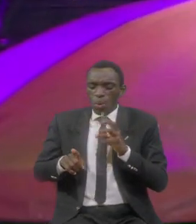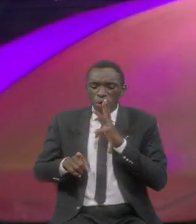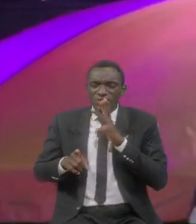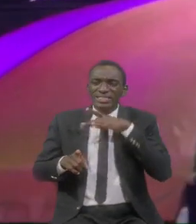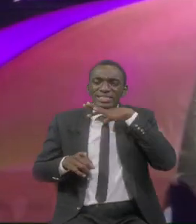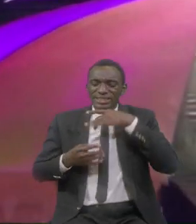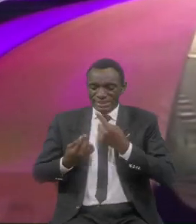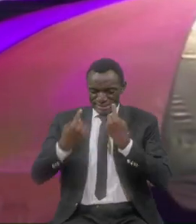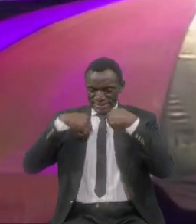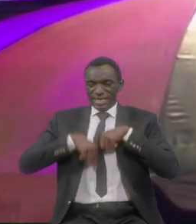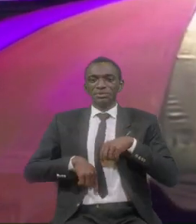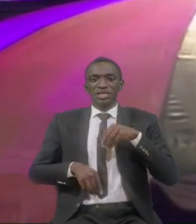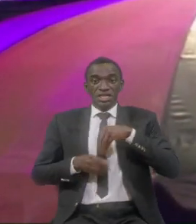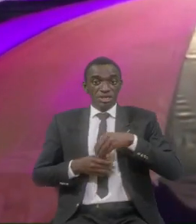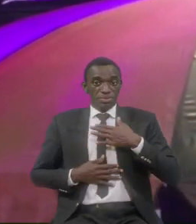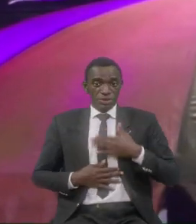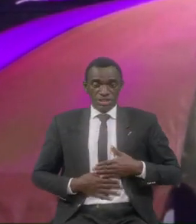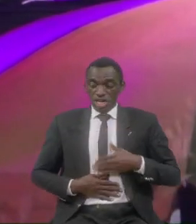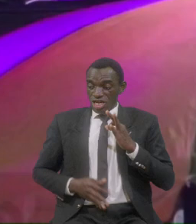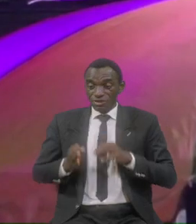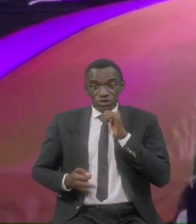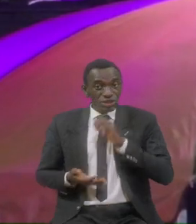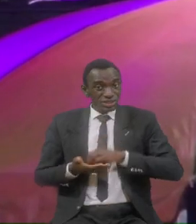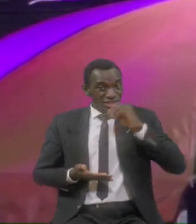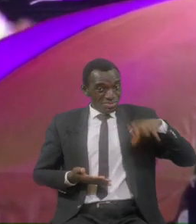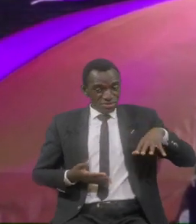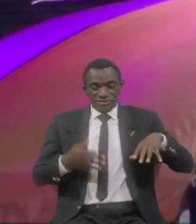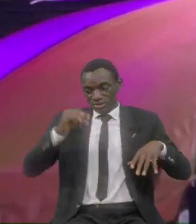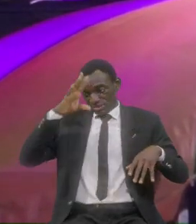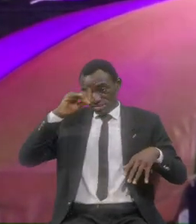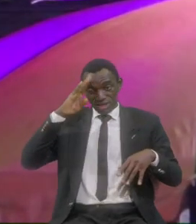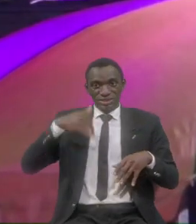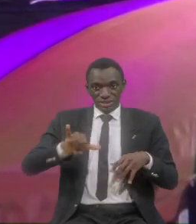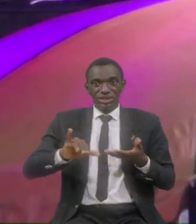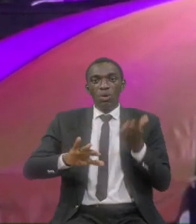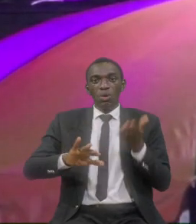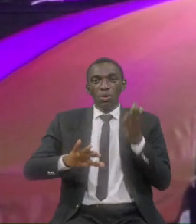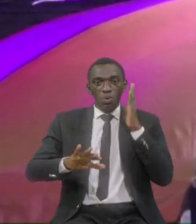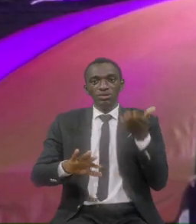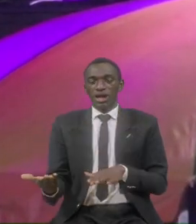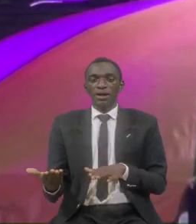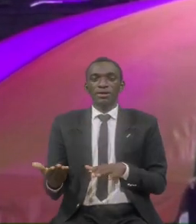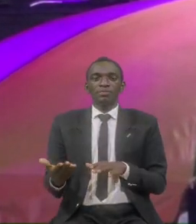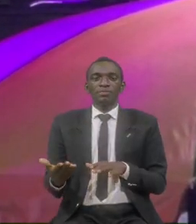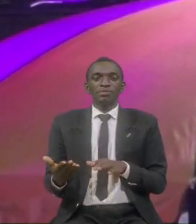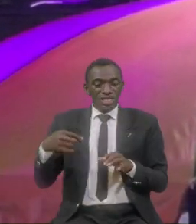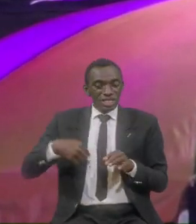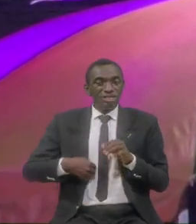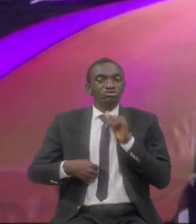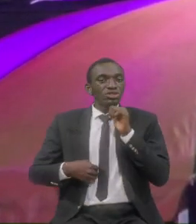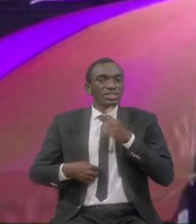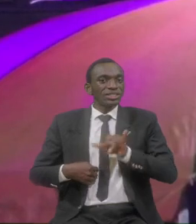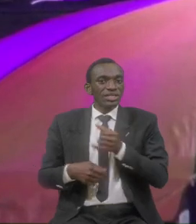nga tubig nga makahilo, napagyapo ng sakit. It's not saved yet. Dili pa siya luwas. He is saved when